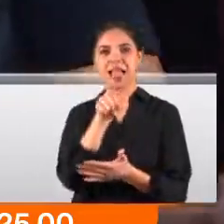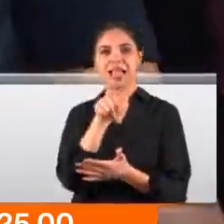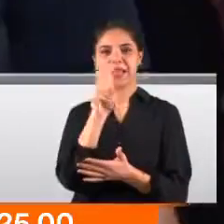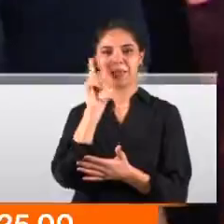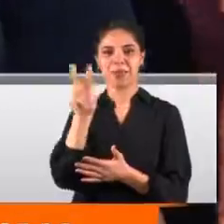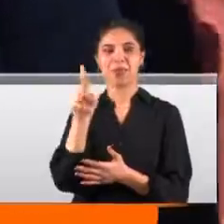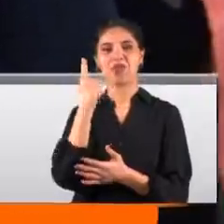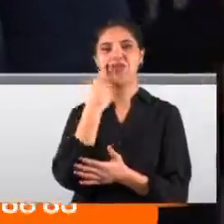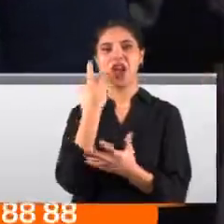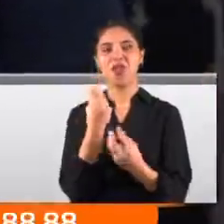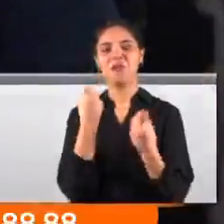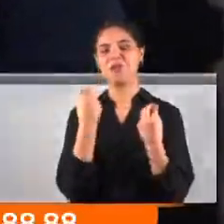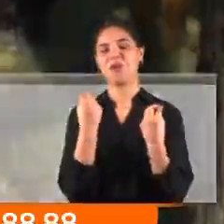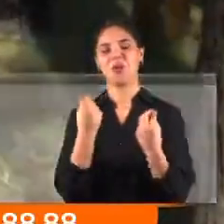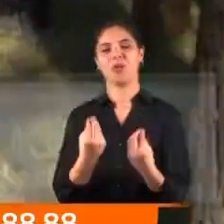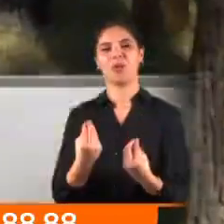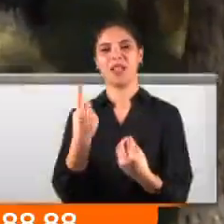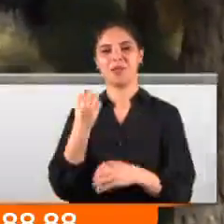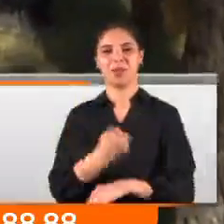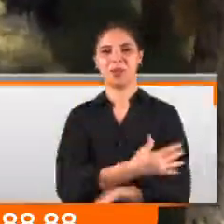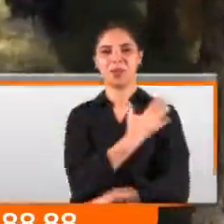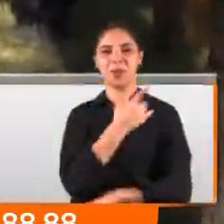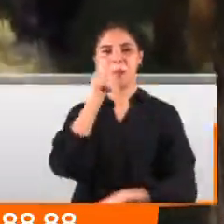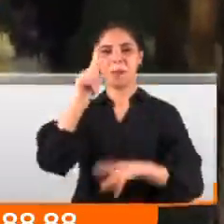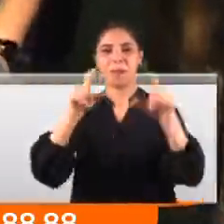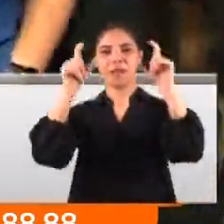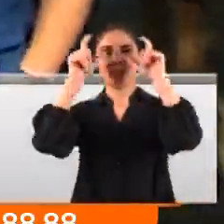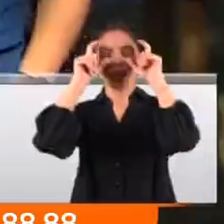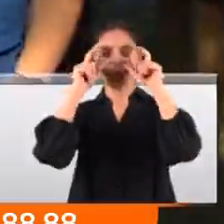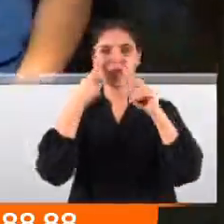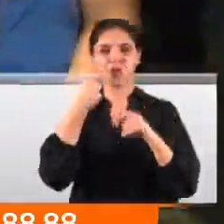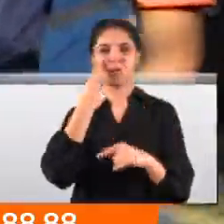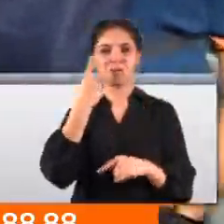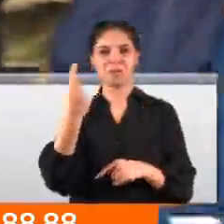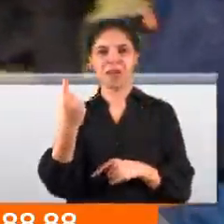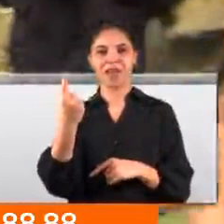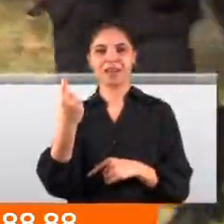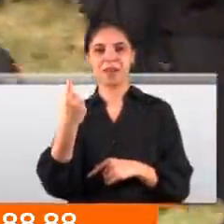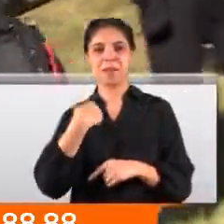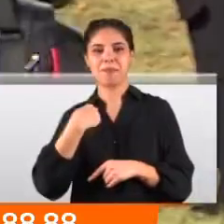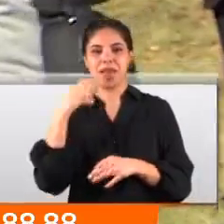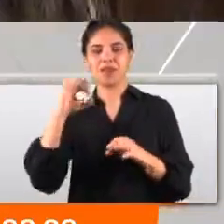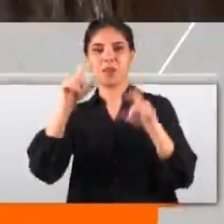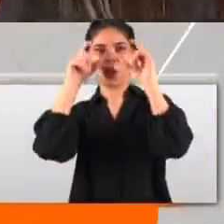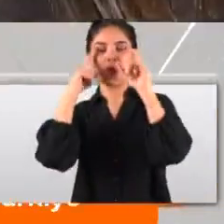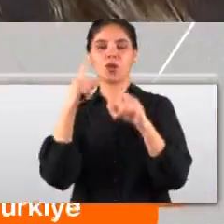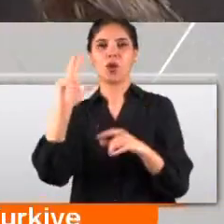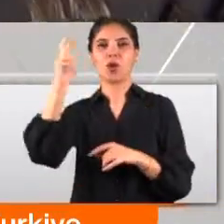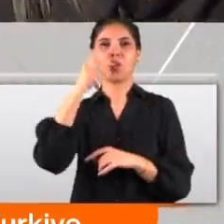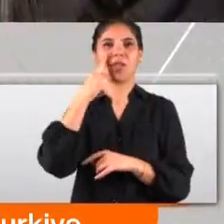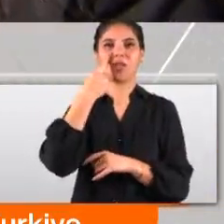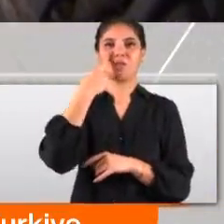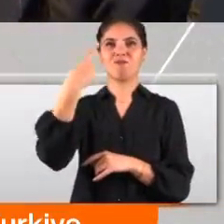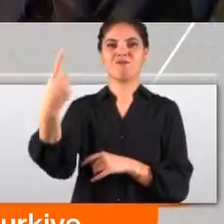buna şahit olmak çok güzel bir duygu. İşte kimi de teleskopla değil bu gözlükle bakıyorlar güneşe. Ve ben de şu an gözlükle güneşe baktığım